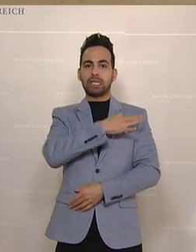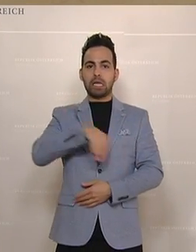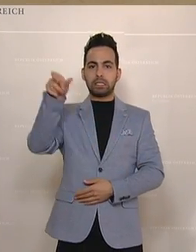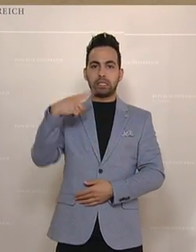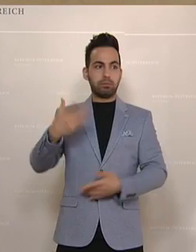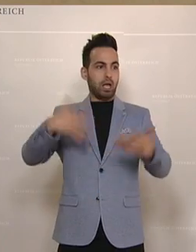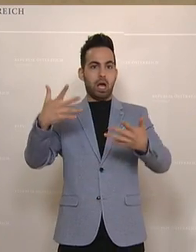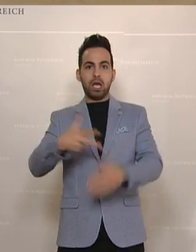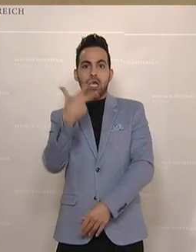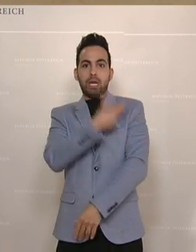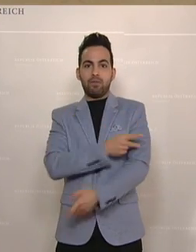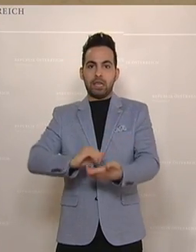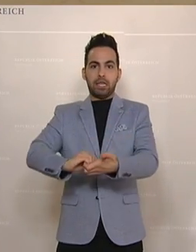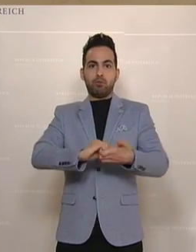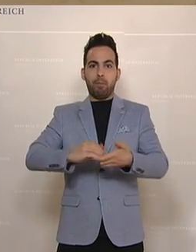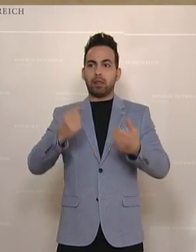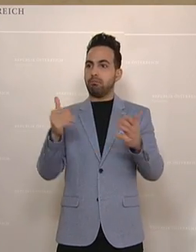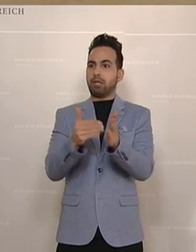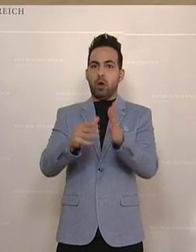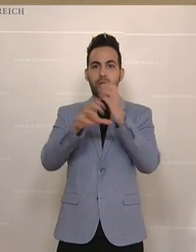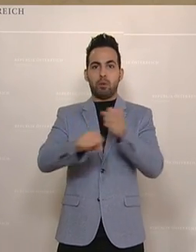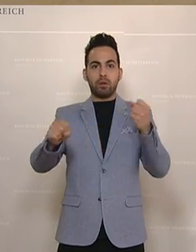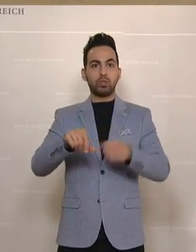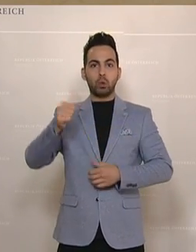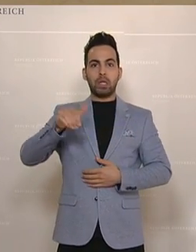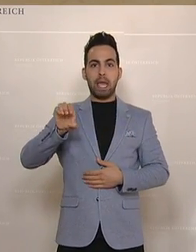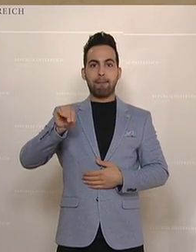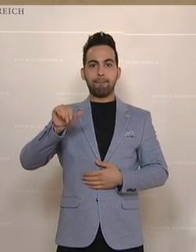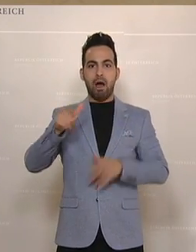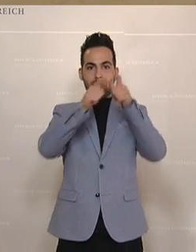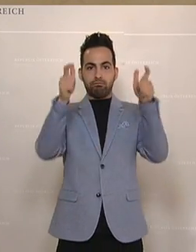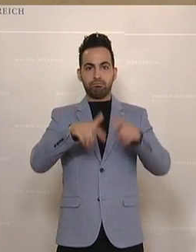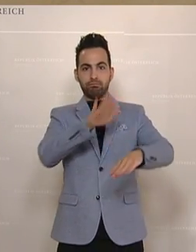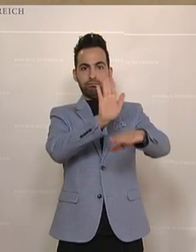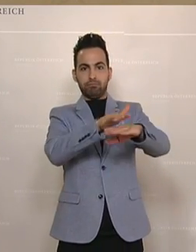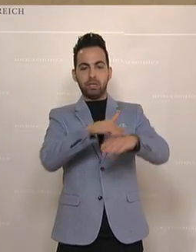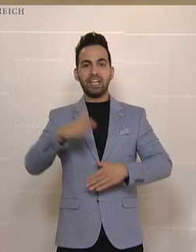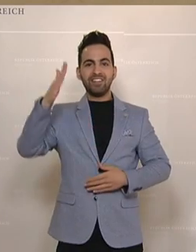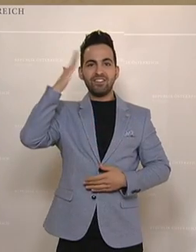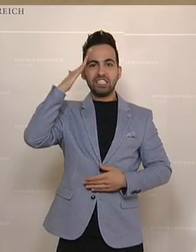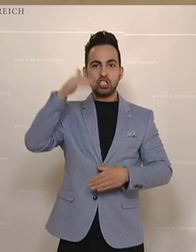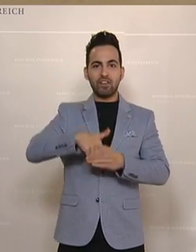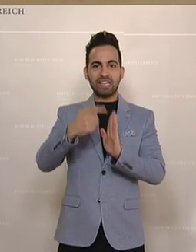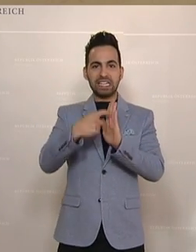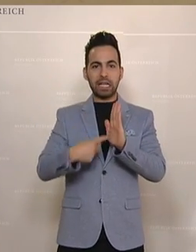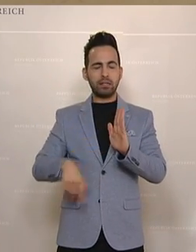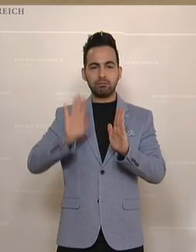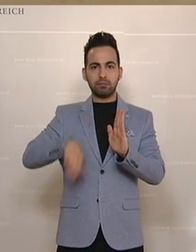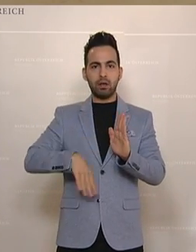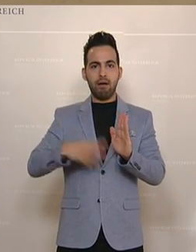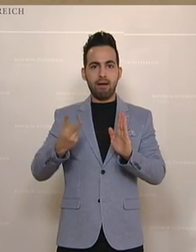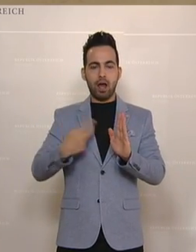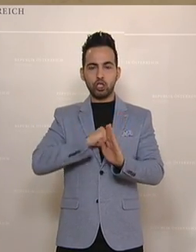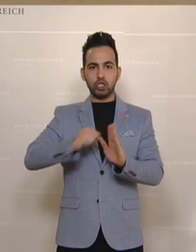Impfdiplomatie ausgebrochen. Zunächst hat er die EMA aufgefordert, von wissenschaftlichen Kriterien abzuweichen und eine möglichst